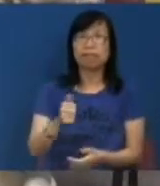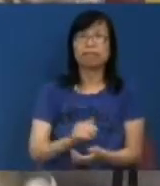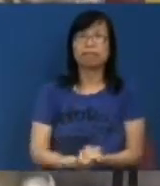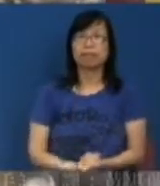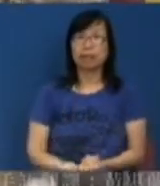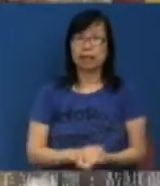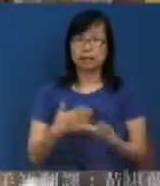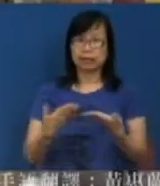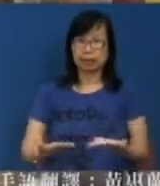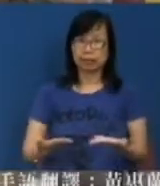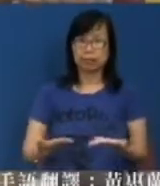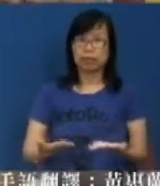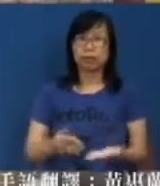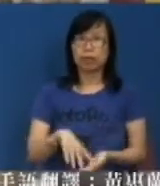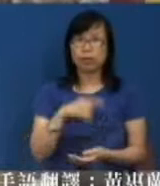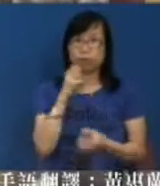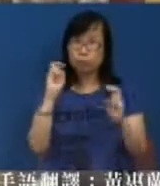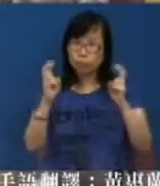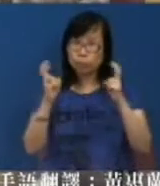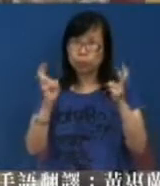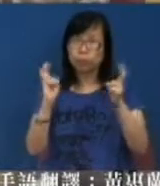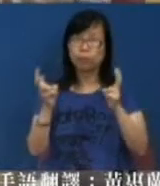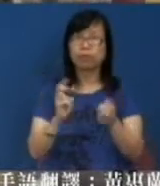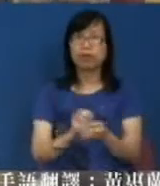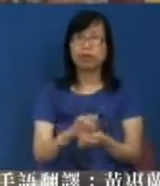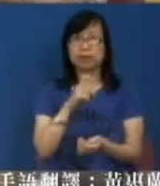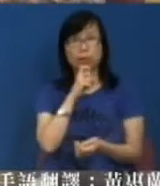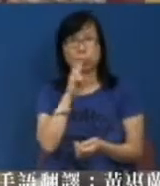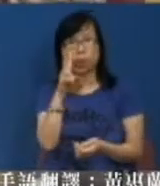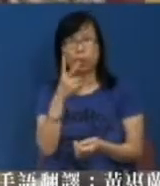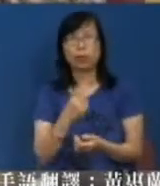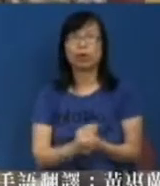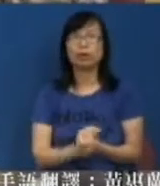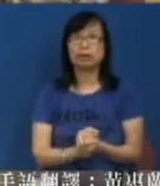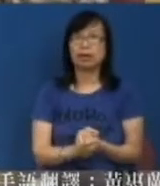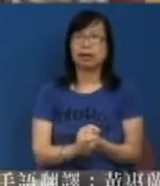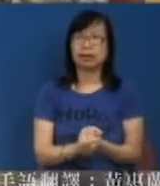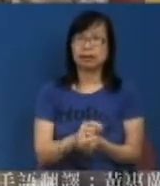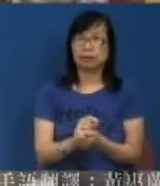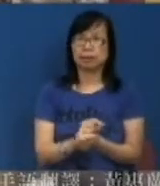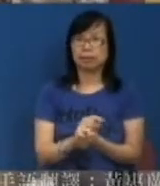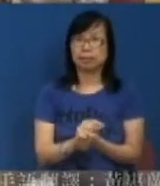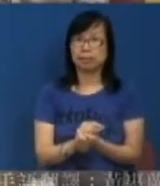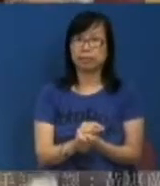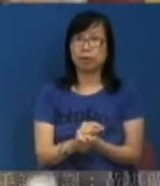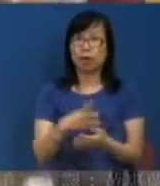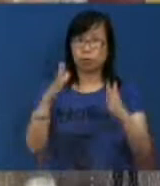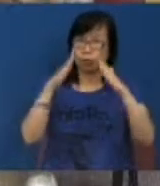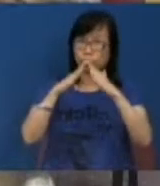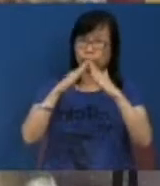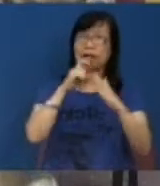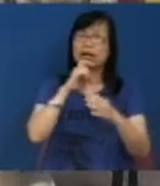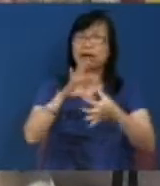you，Kenneth 啊。咁我哋今日主要的话题呢，我谂有两大类啦，都是同房有